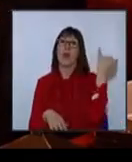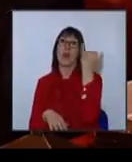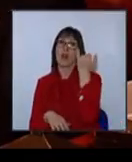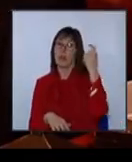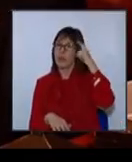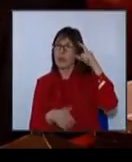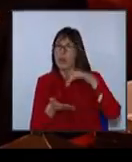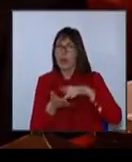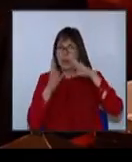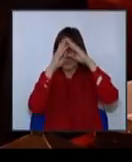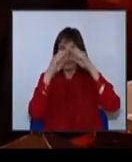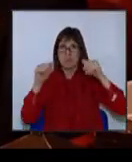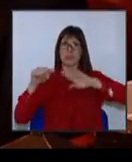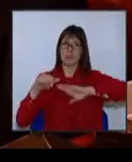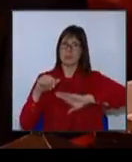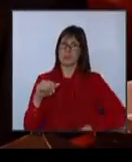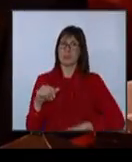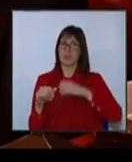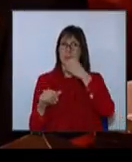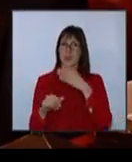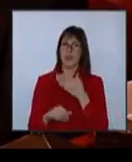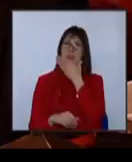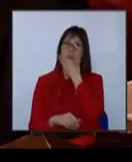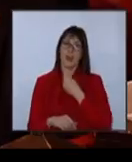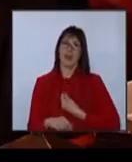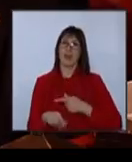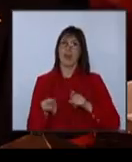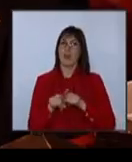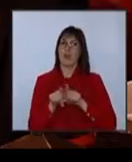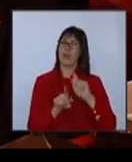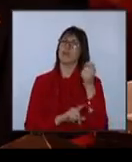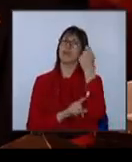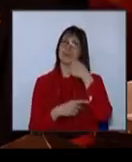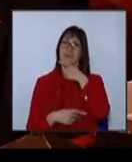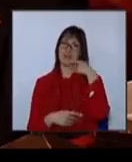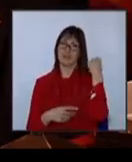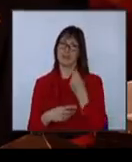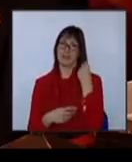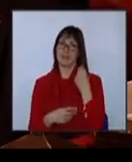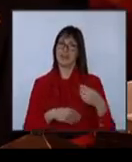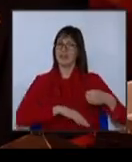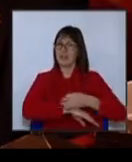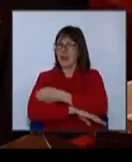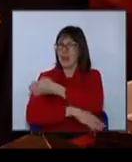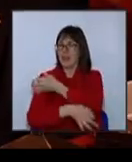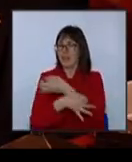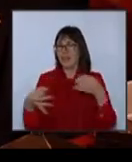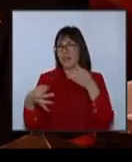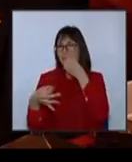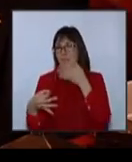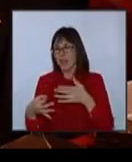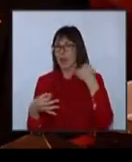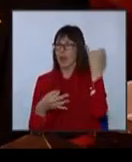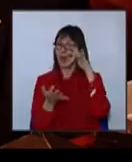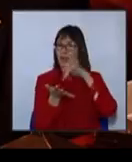acabi aquest malson i puguem gaudir d'una excel·lent o, si més no, notable línia de transport ferroviari. Tant de bo algun dia els governants demostrin,